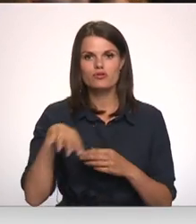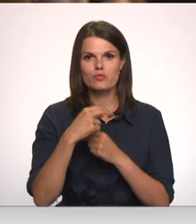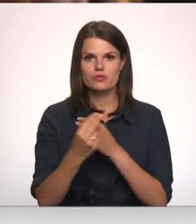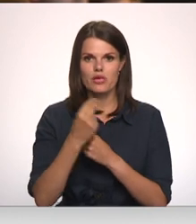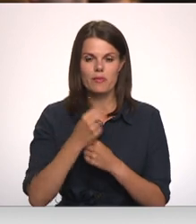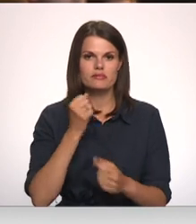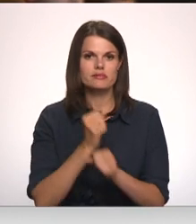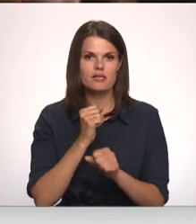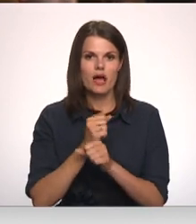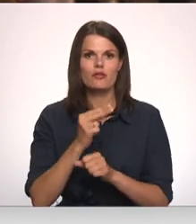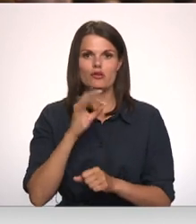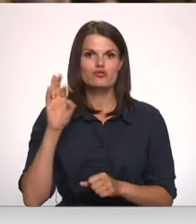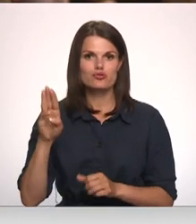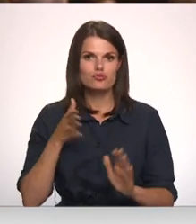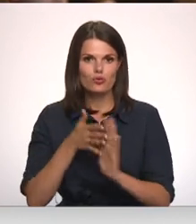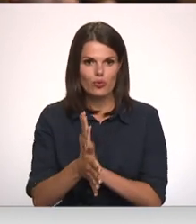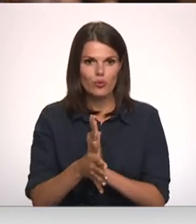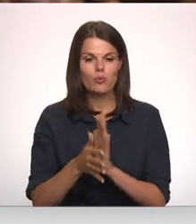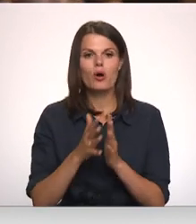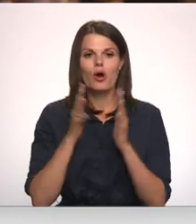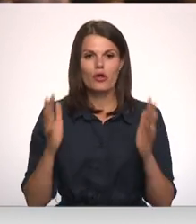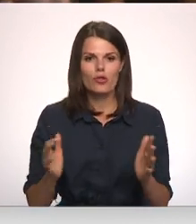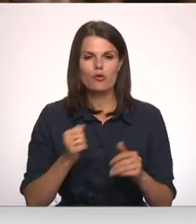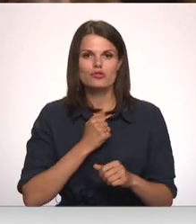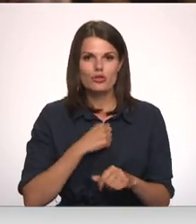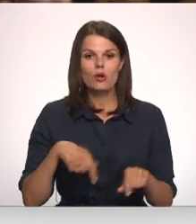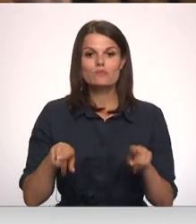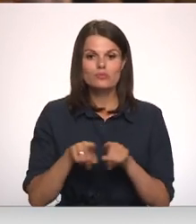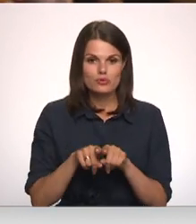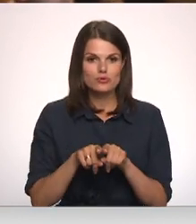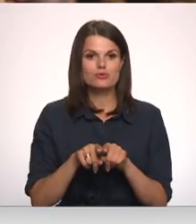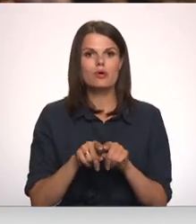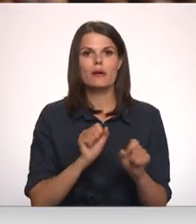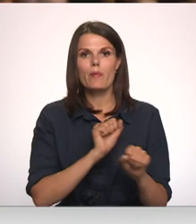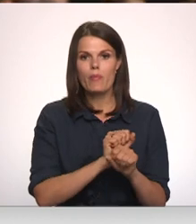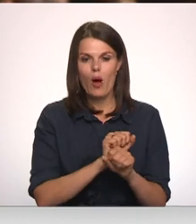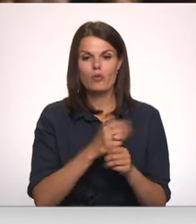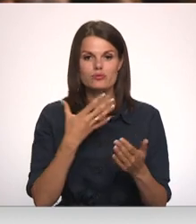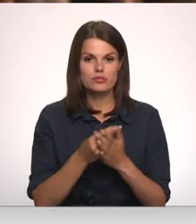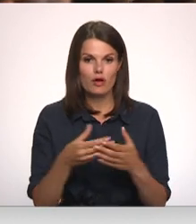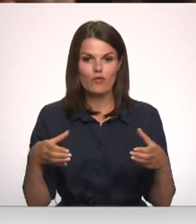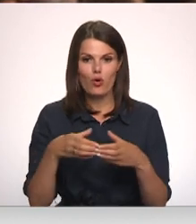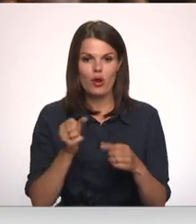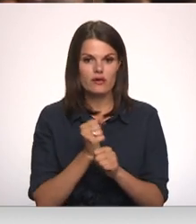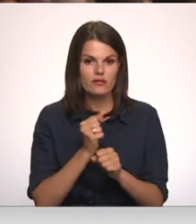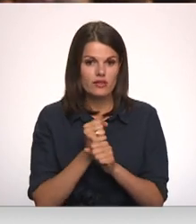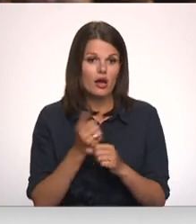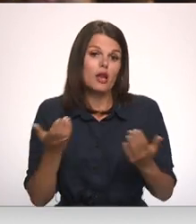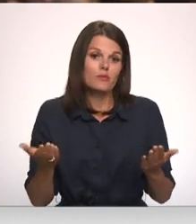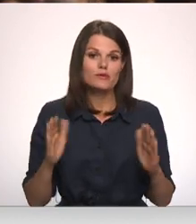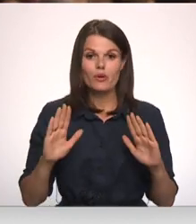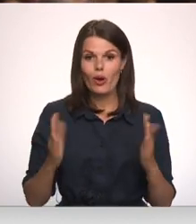strādāt Zoomā. Daudzi, diemžēl, arī kaut ko uzlika uz pauzes savus kolektīvu darbus. Nu, kā kurš,